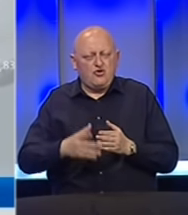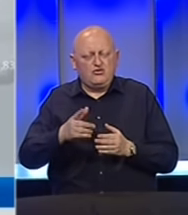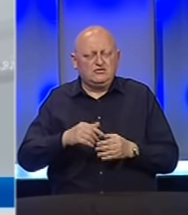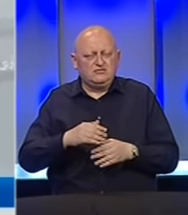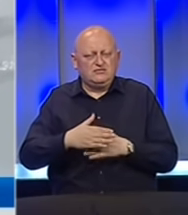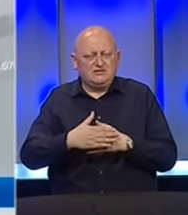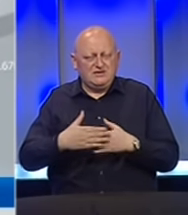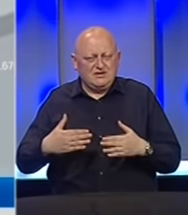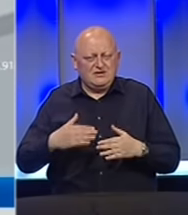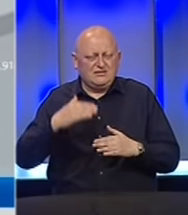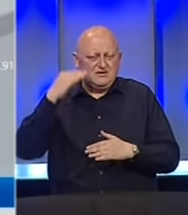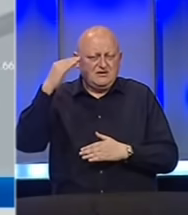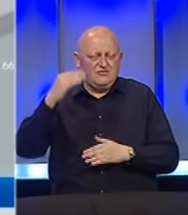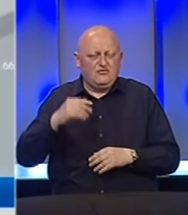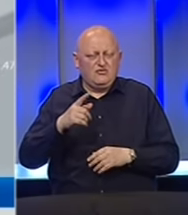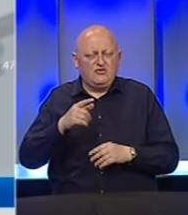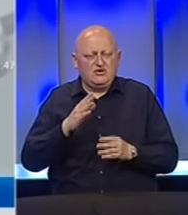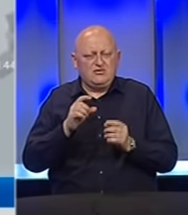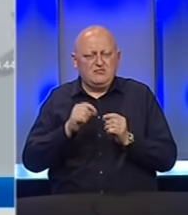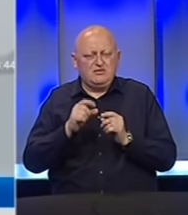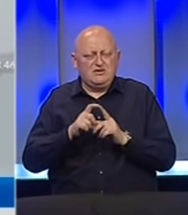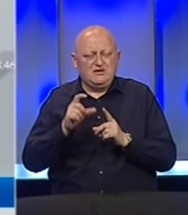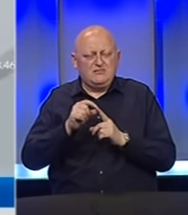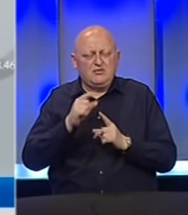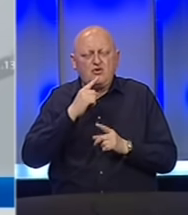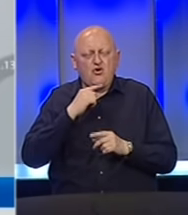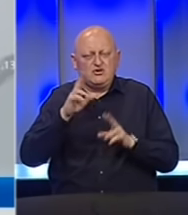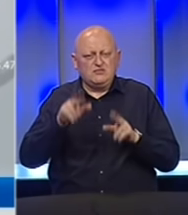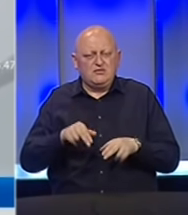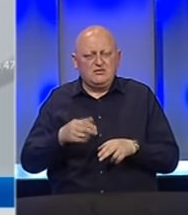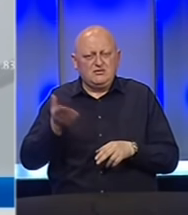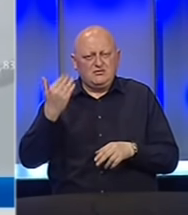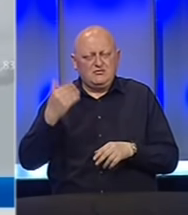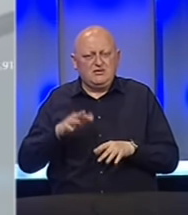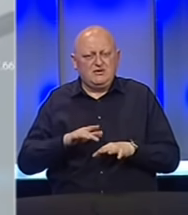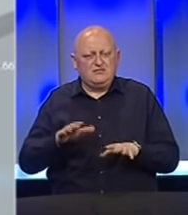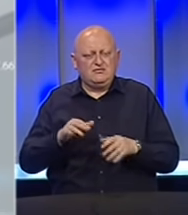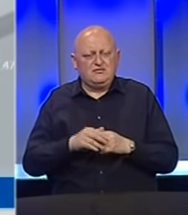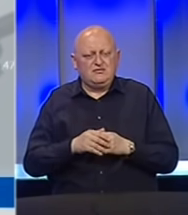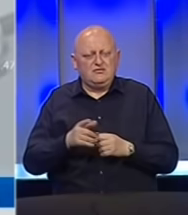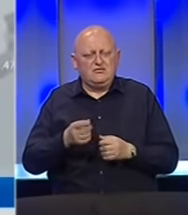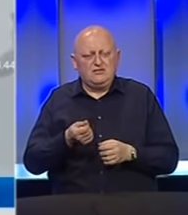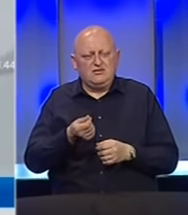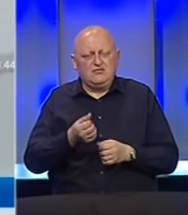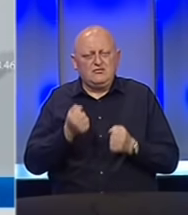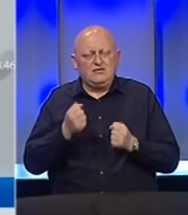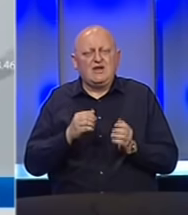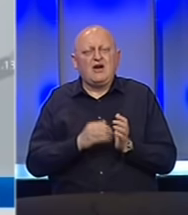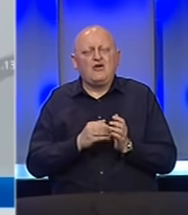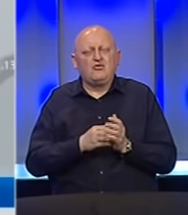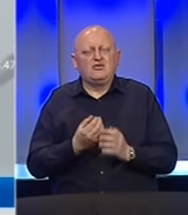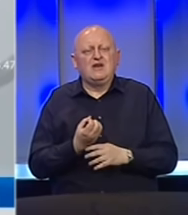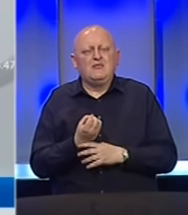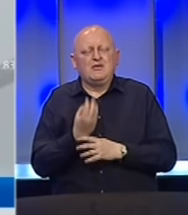nivo rasta, onaj nivo GDP-a, BDP-a koji smo imali prije pandemije. Navedena sredstva su jako potrebna